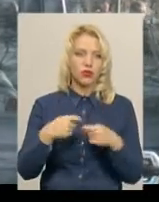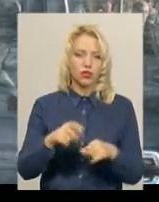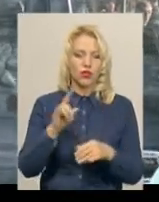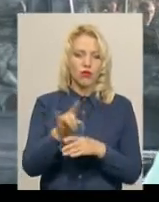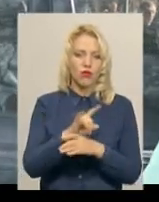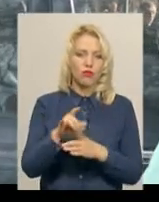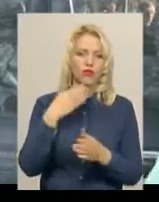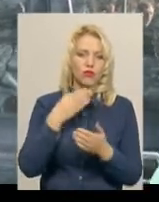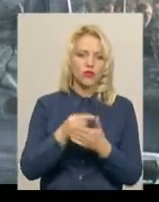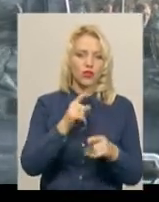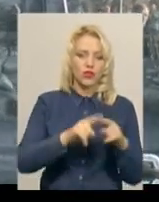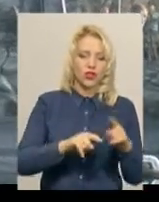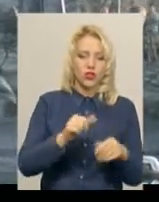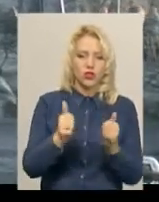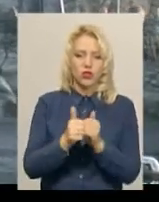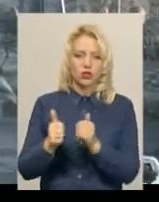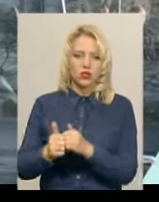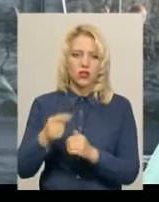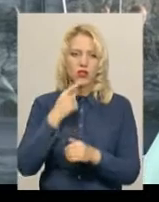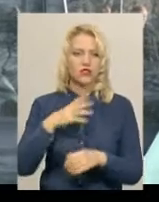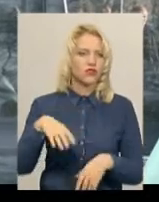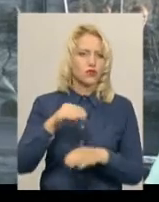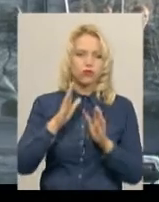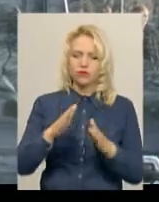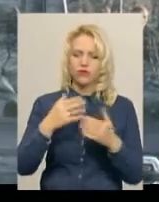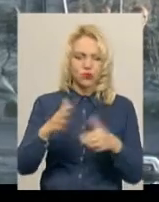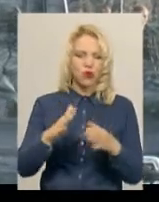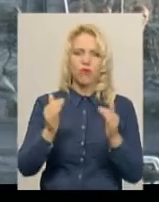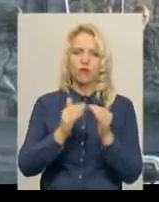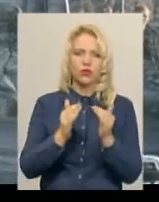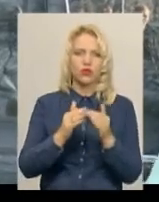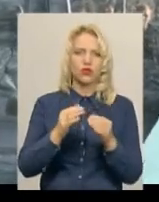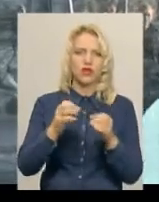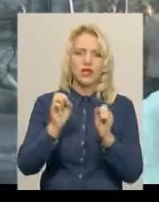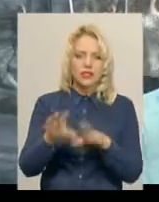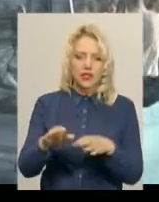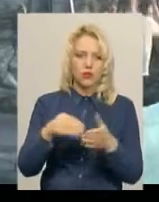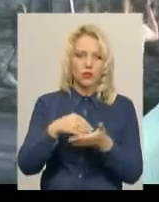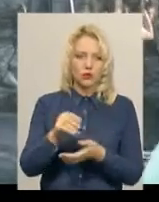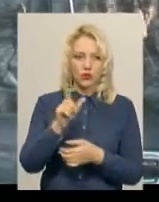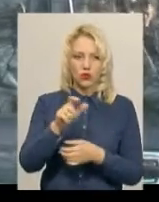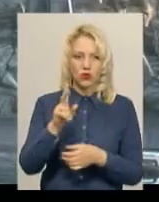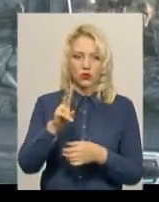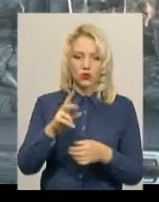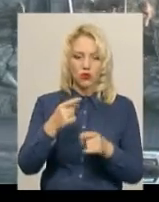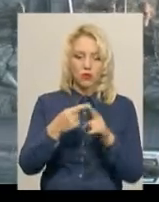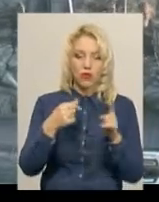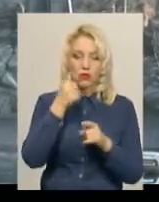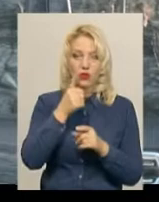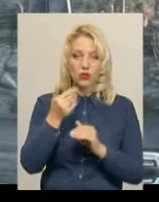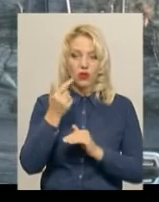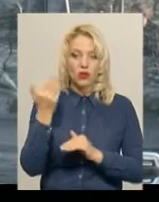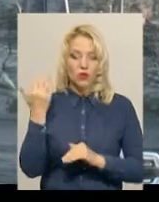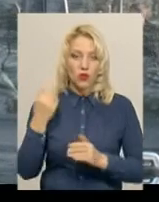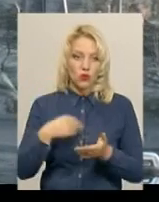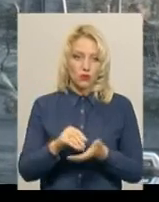навіть своїх рідних сусідів, які живуть з нею. Каже, що все, будинок, здається, купляйте. От люди прийшли, які півроку тому купили, квартиру в неї